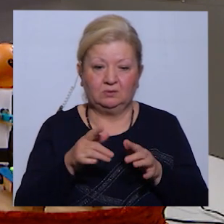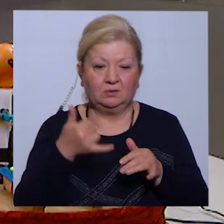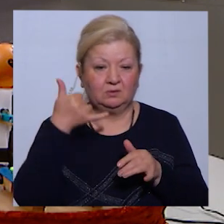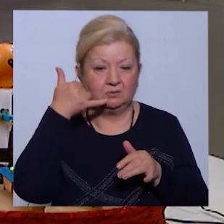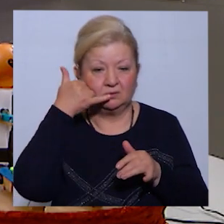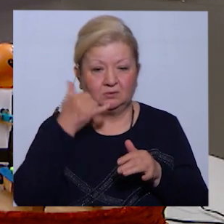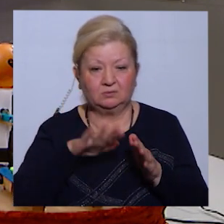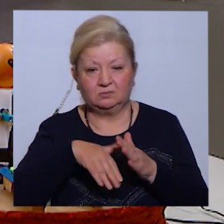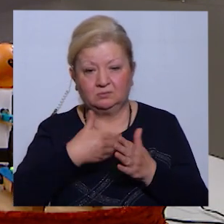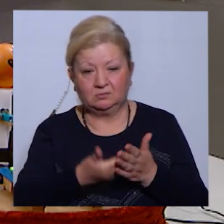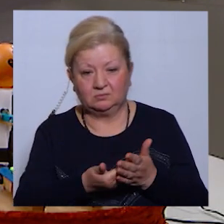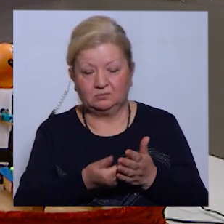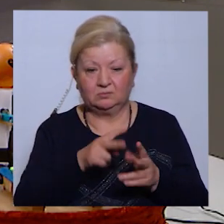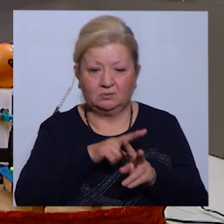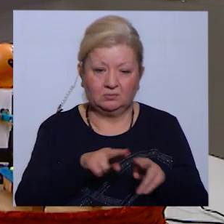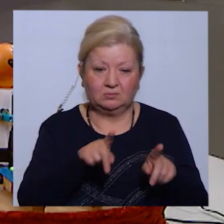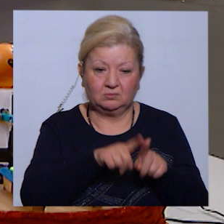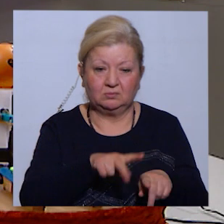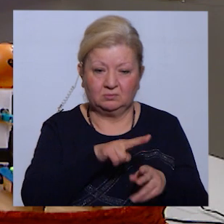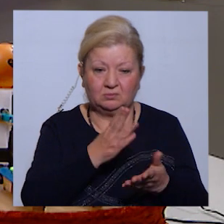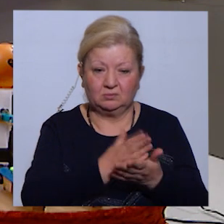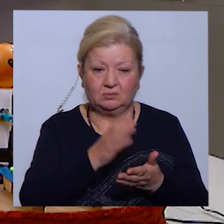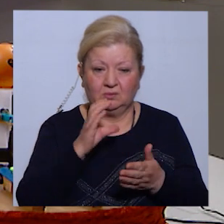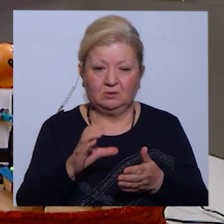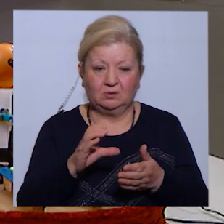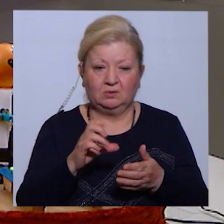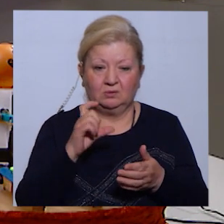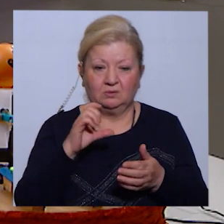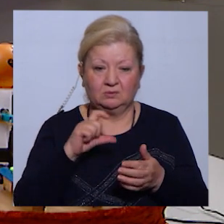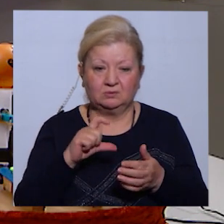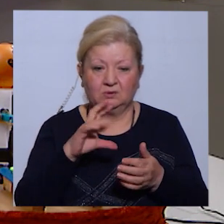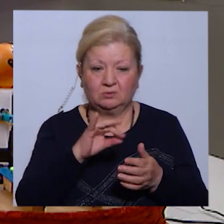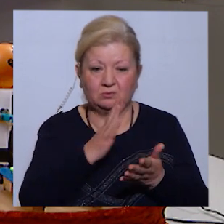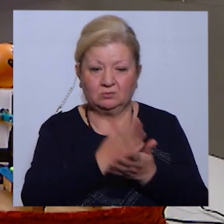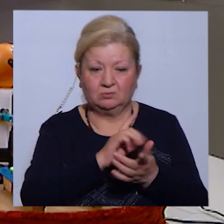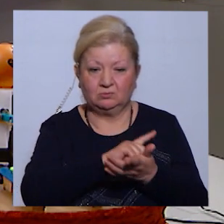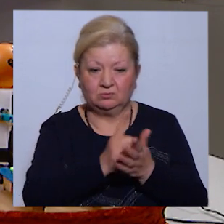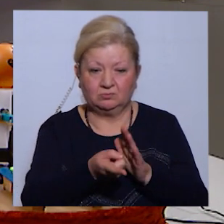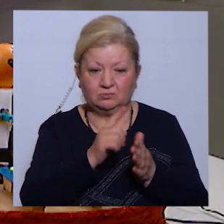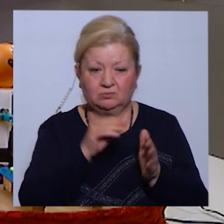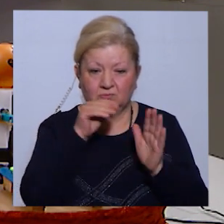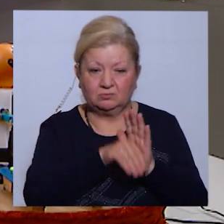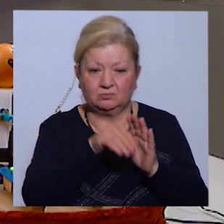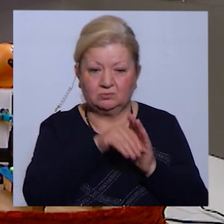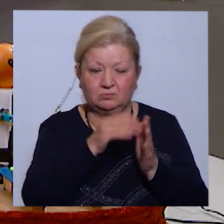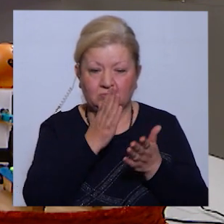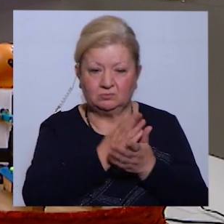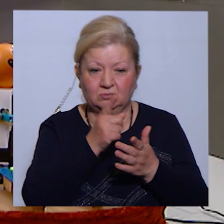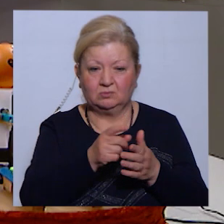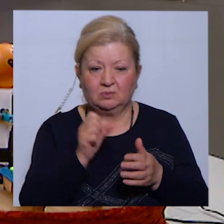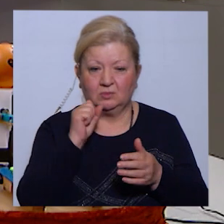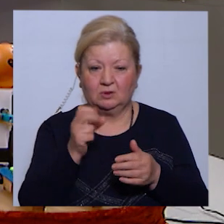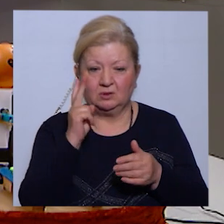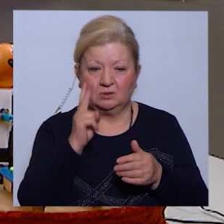ტელეფონის გადაბრუნებისას. ასევე ამას უყენია სენსორი, კონკრეტულად ტევადობის სენსორი, რომელსაც აქსელომეტრი ეწოდება,